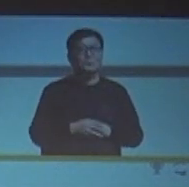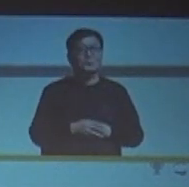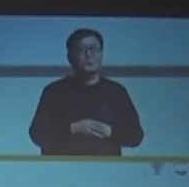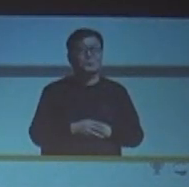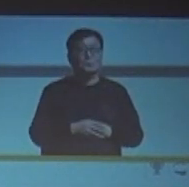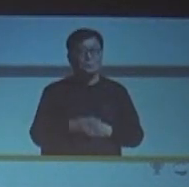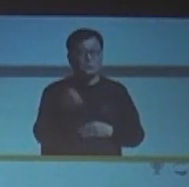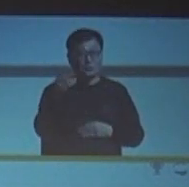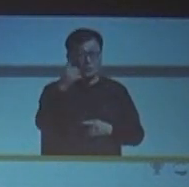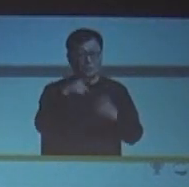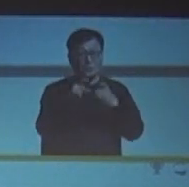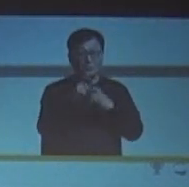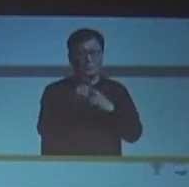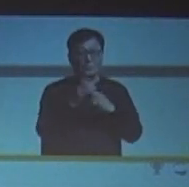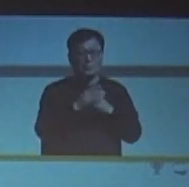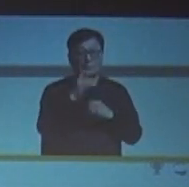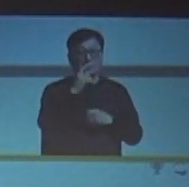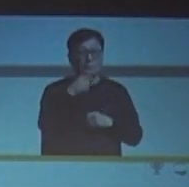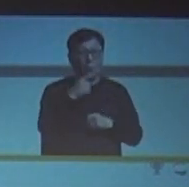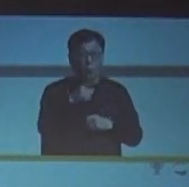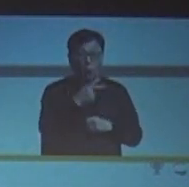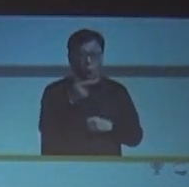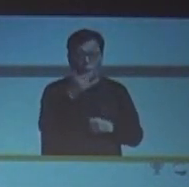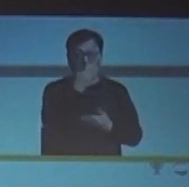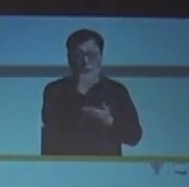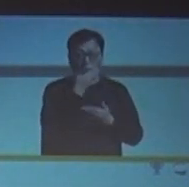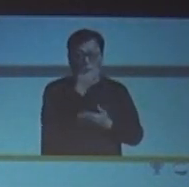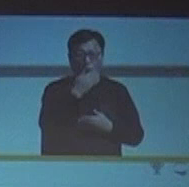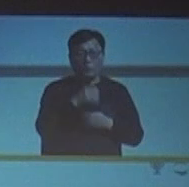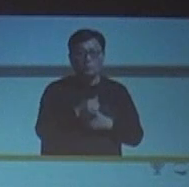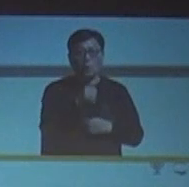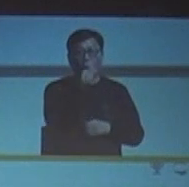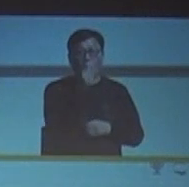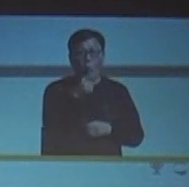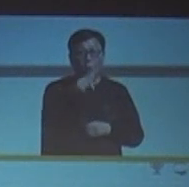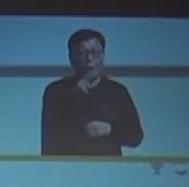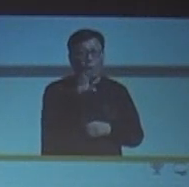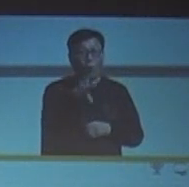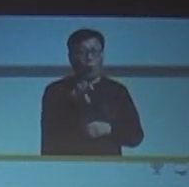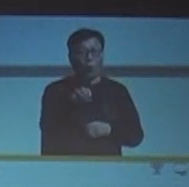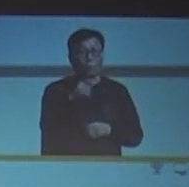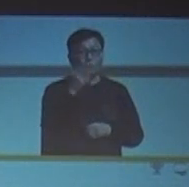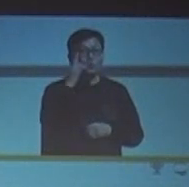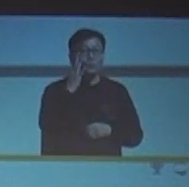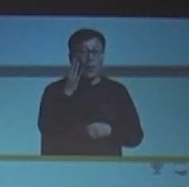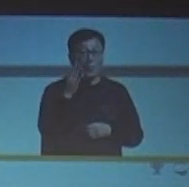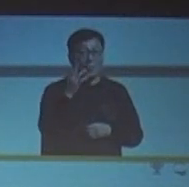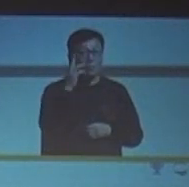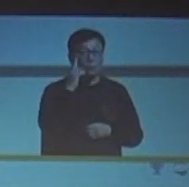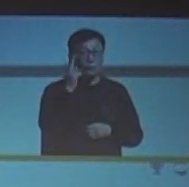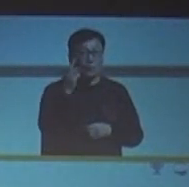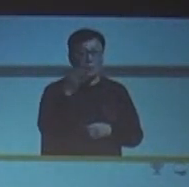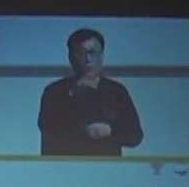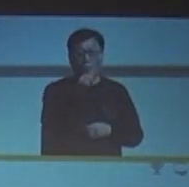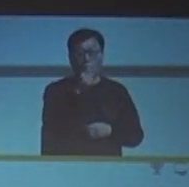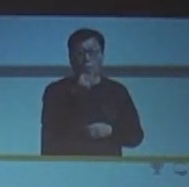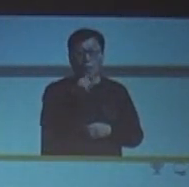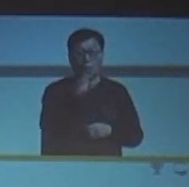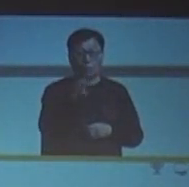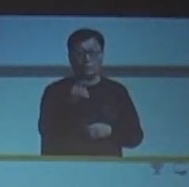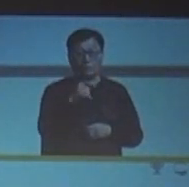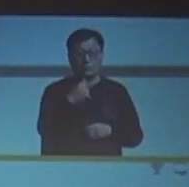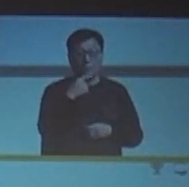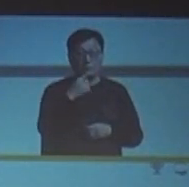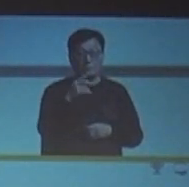네, 또 하나 신부님들 너무 귀여우세요. 호계에서 주일학교 언니들이랑 놀러왔어요. 별림 은진 경화 선이. 네, 네.